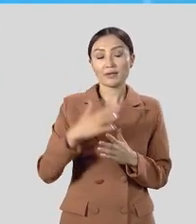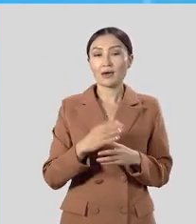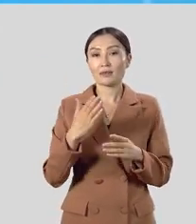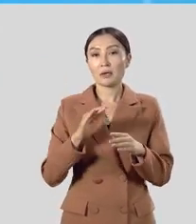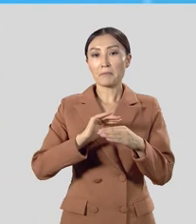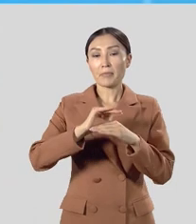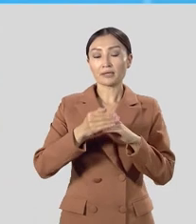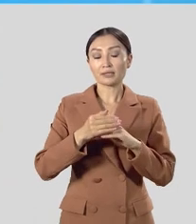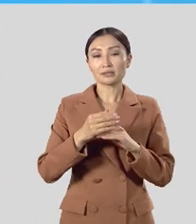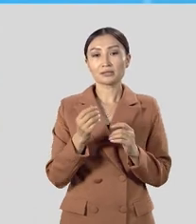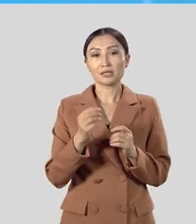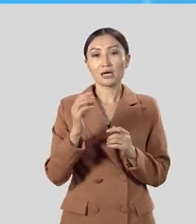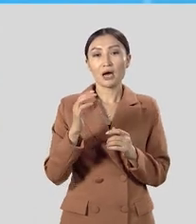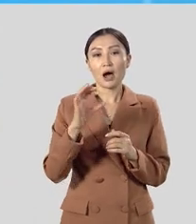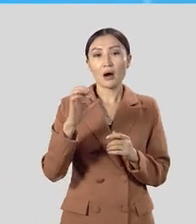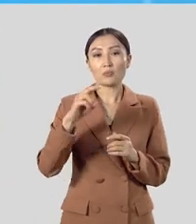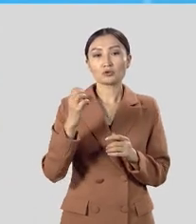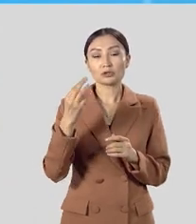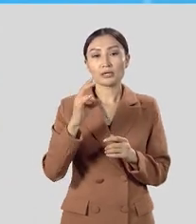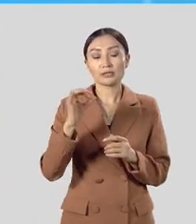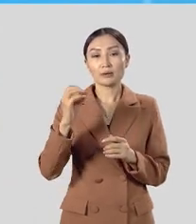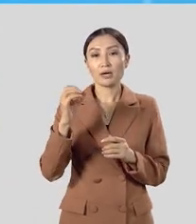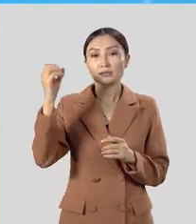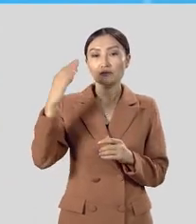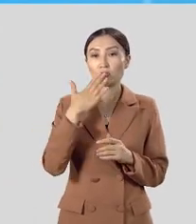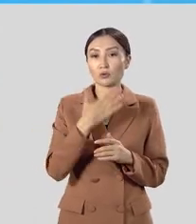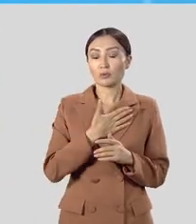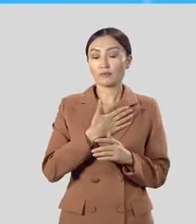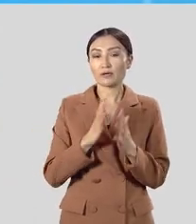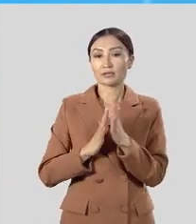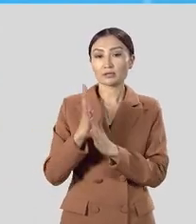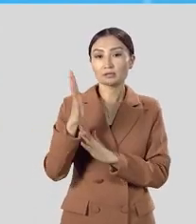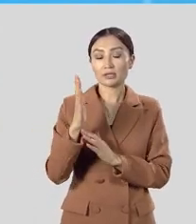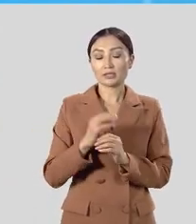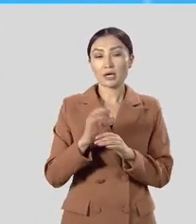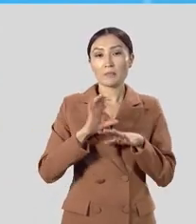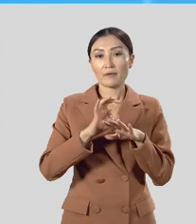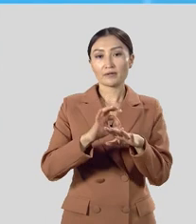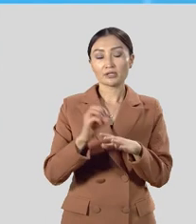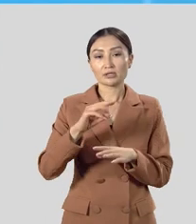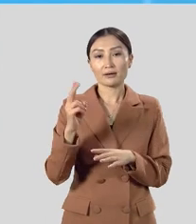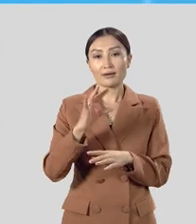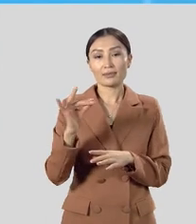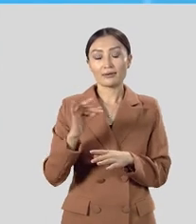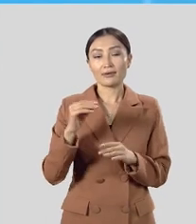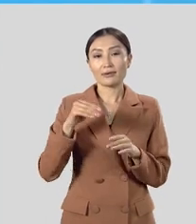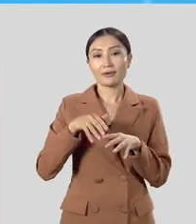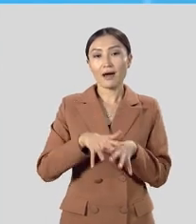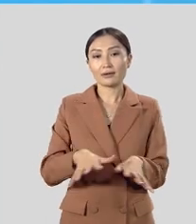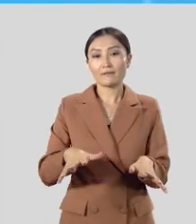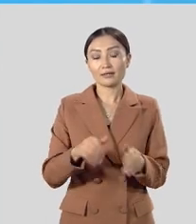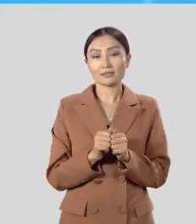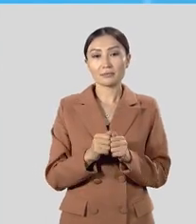покрыты восковым налетом или опушением. У светолюбивых растений хорошо развиты проводящие ткани и корневая